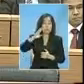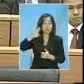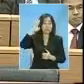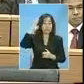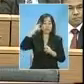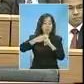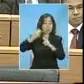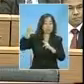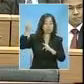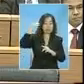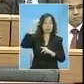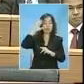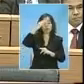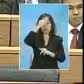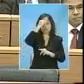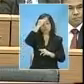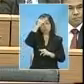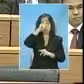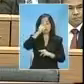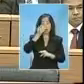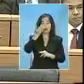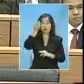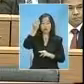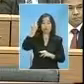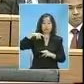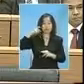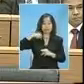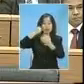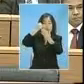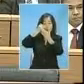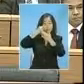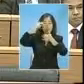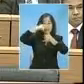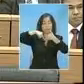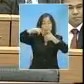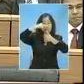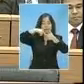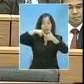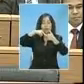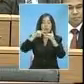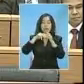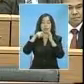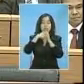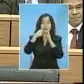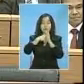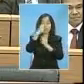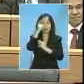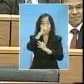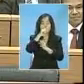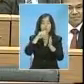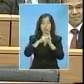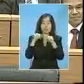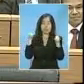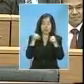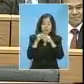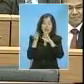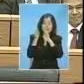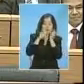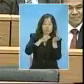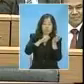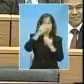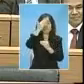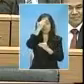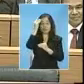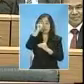ใหญ่ของญี่ปุ่นรายนี้ยื่นขอคุ้มครองต่อศาลโตเกียวโดยให้เหตุผลว่าที่ล้มละลายล้มละลาย